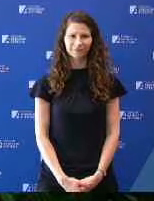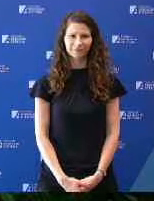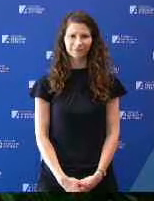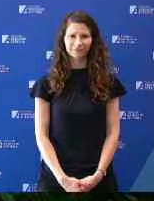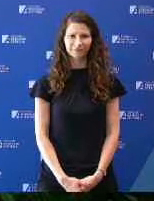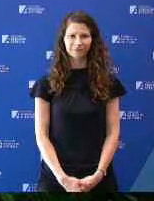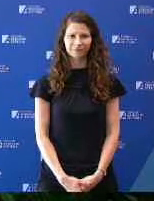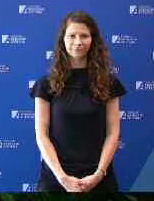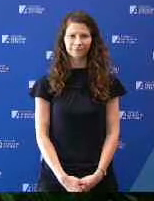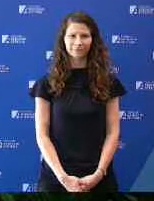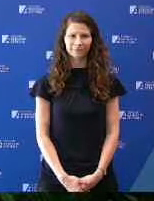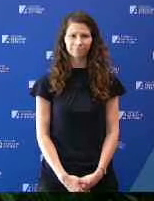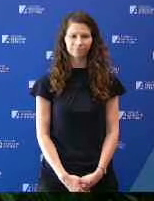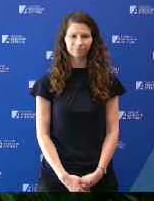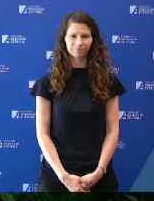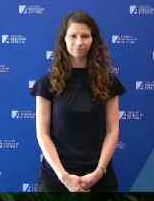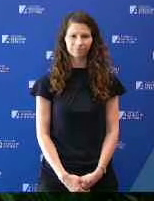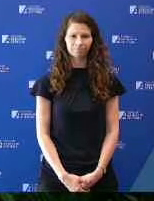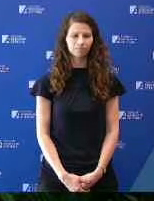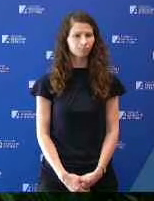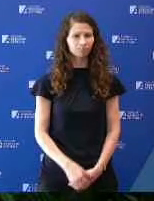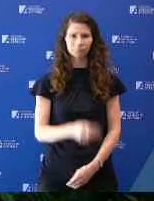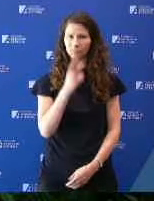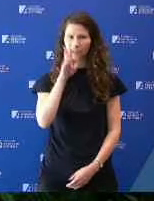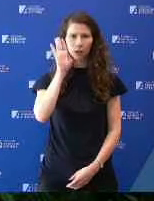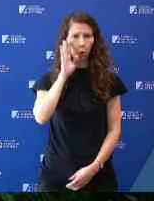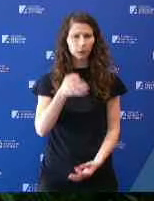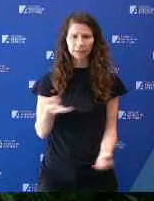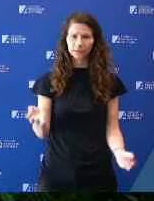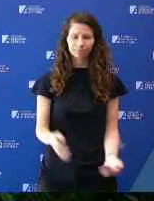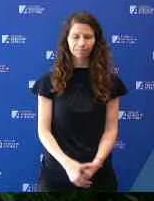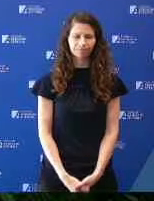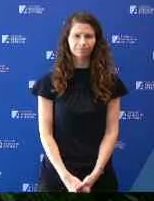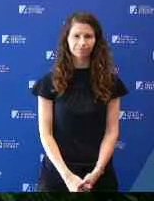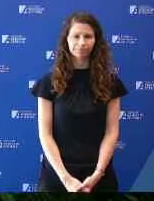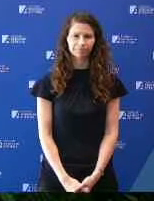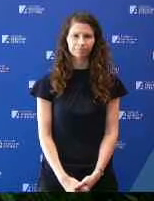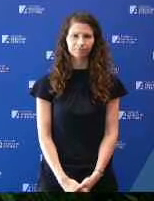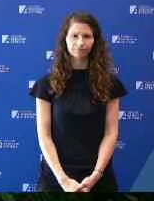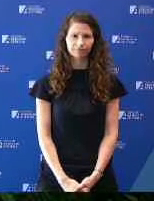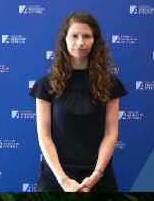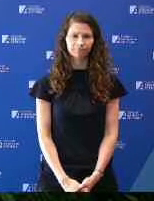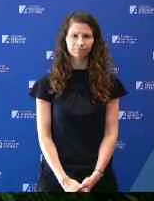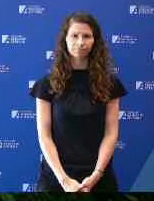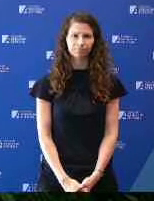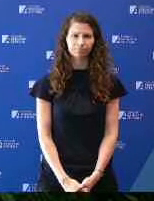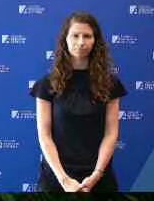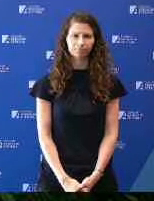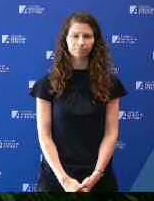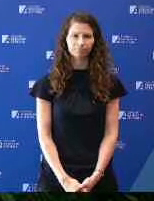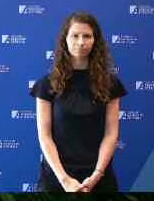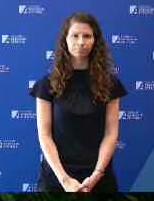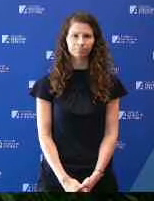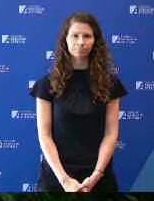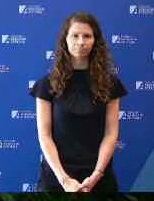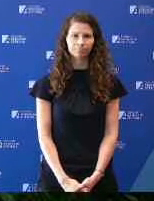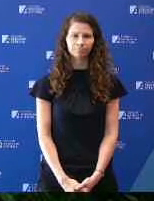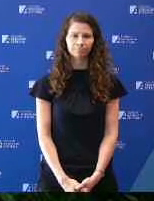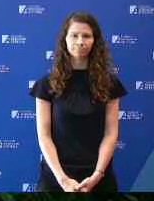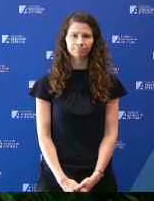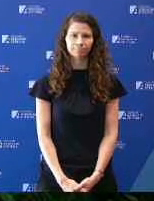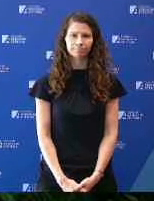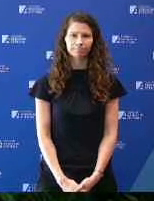FZI House of Living Labs heute. Das sehen Sie jetzt vor sich, das House of Living Labs in Karlsruhe in der Oststadt, schräg